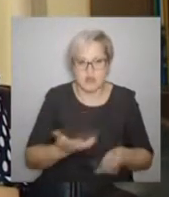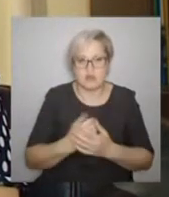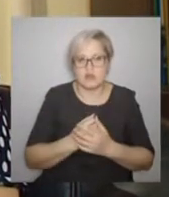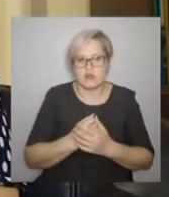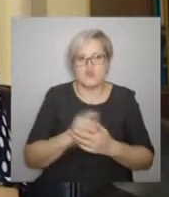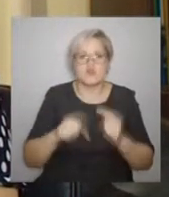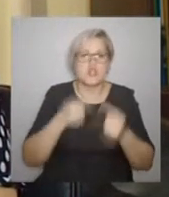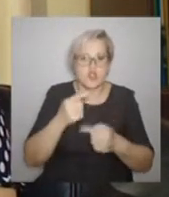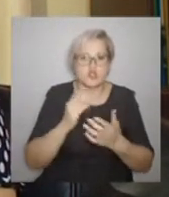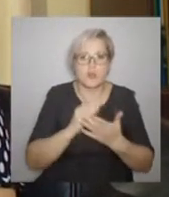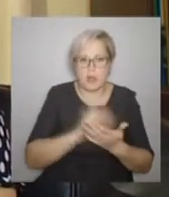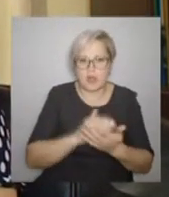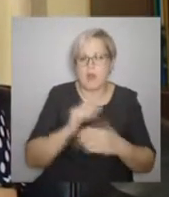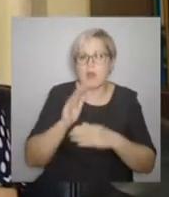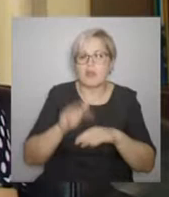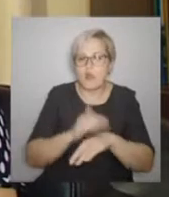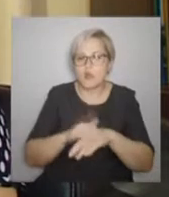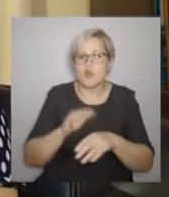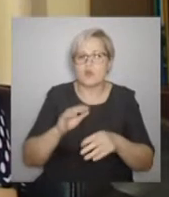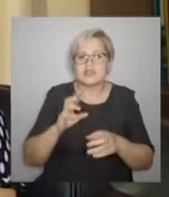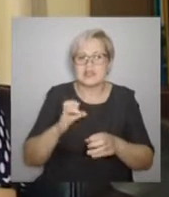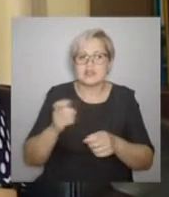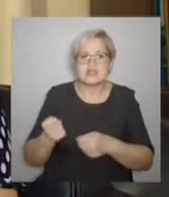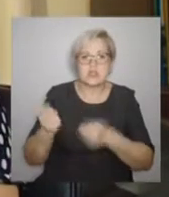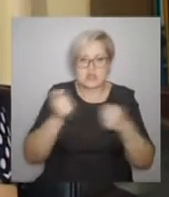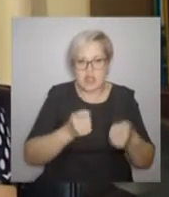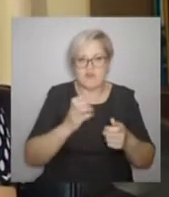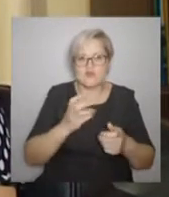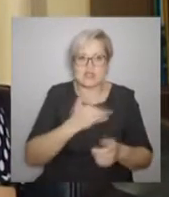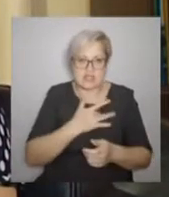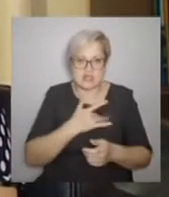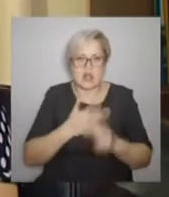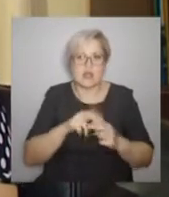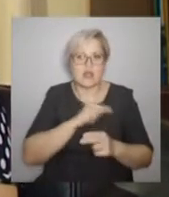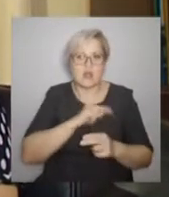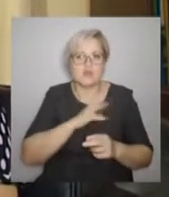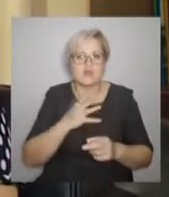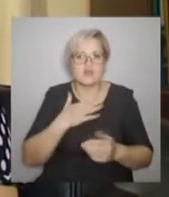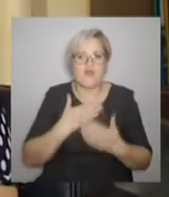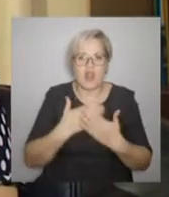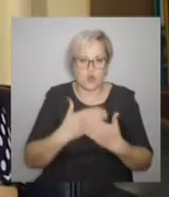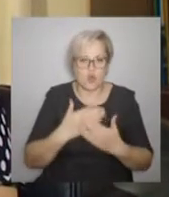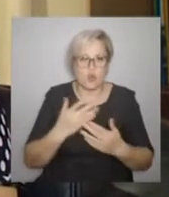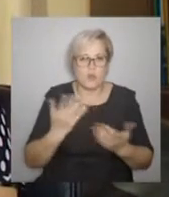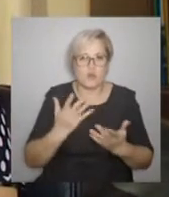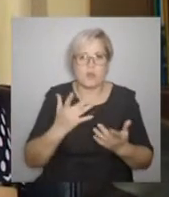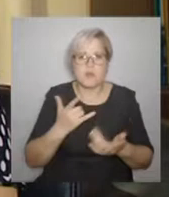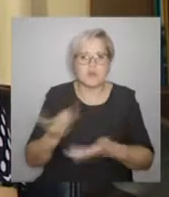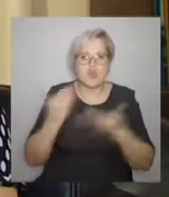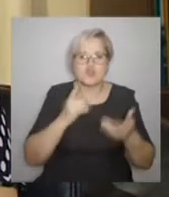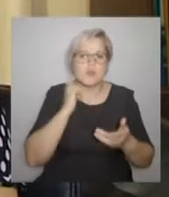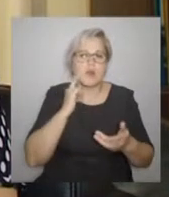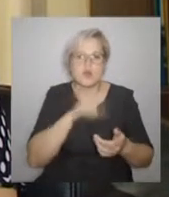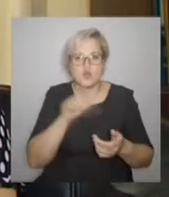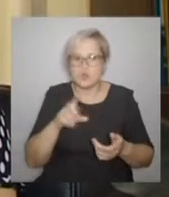тут у них просто колоссальная возможность научиться общаться с детками, потому что мы еще работаем